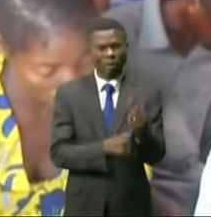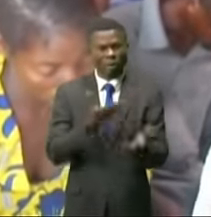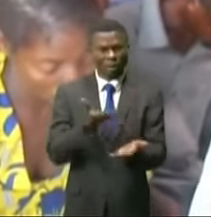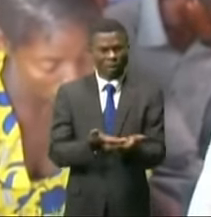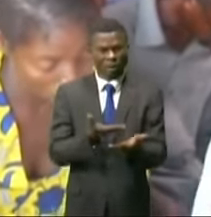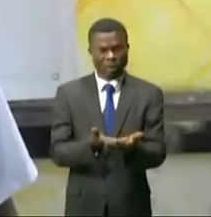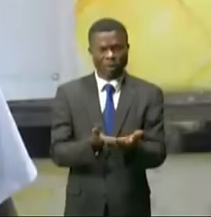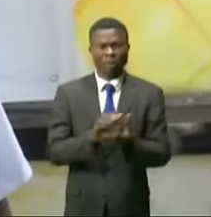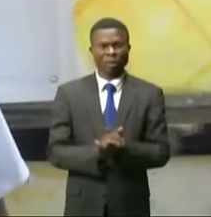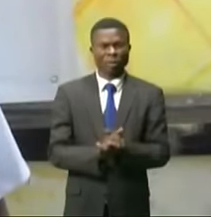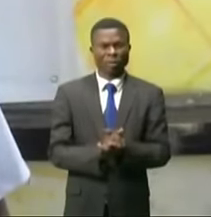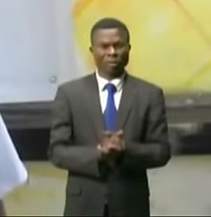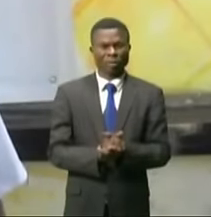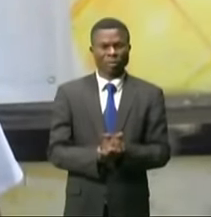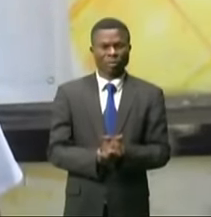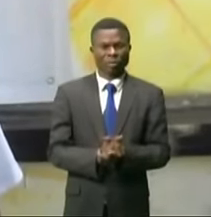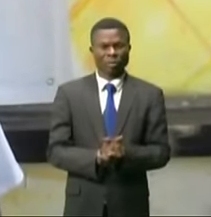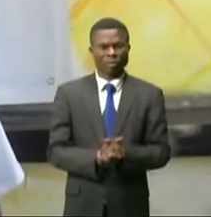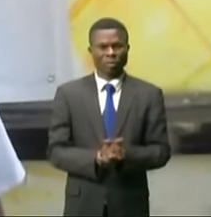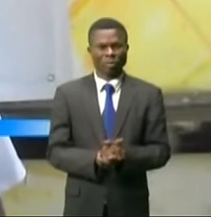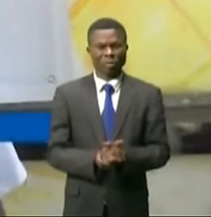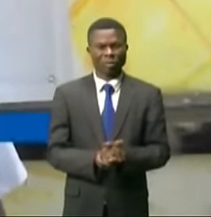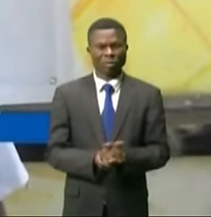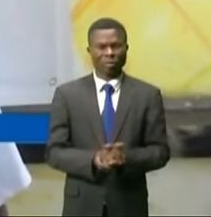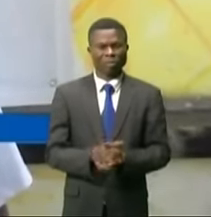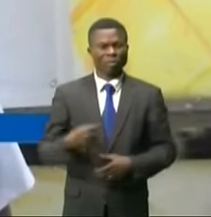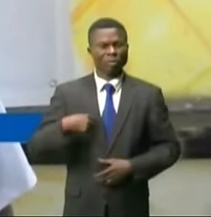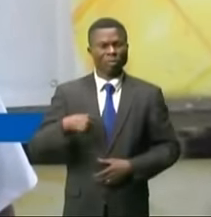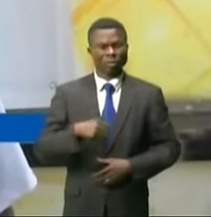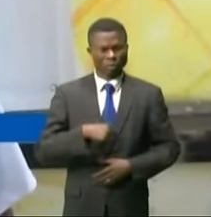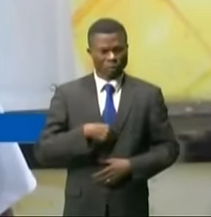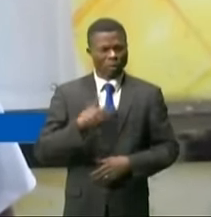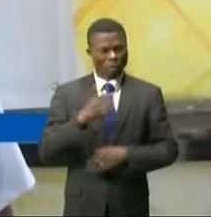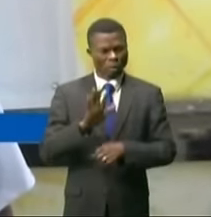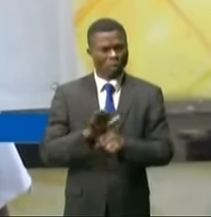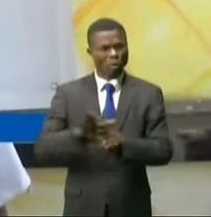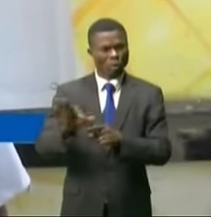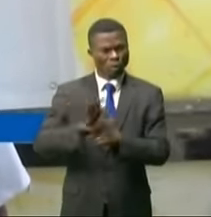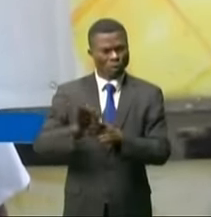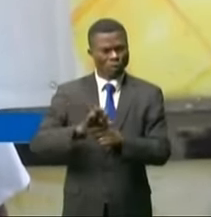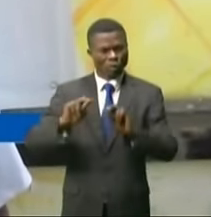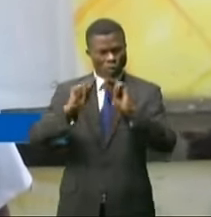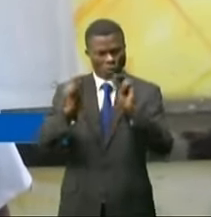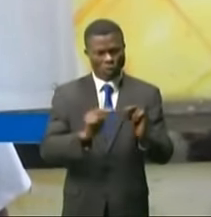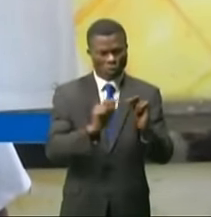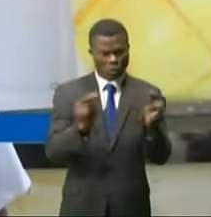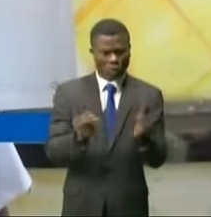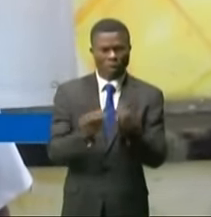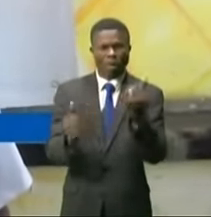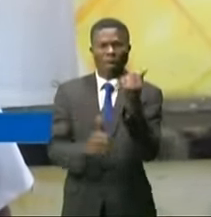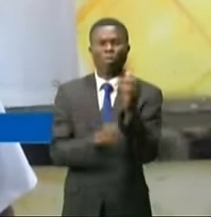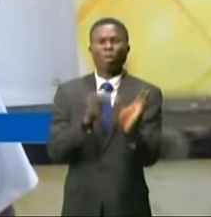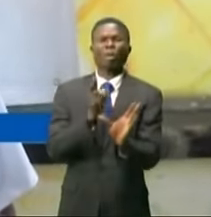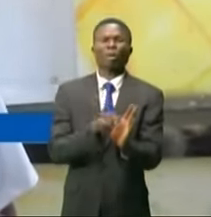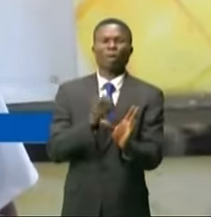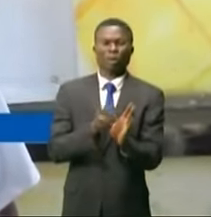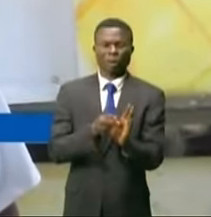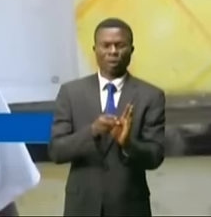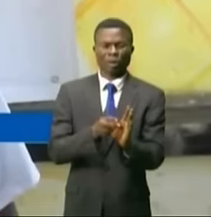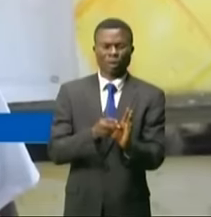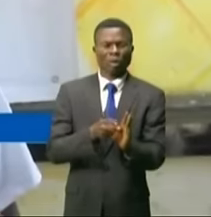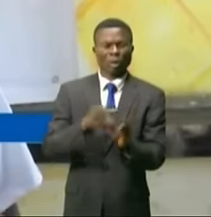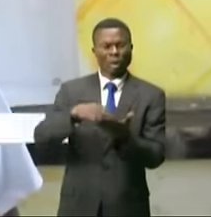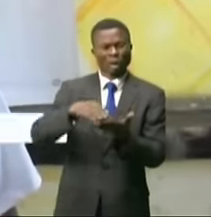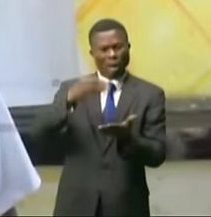à Kabichi. Kabichi est accompagné de différentes structures, les personnes handicapées,